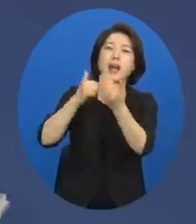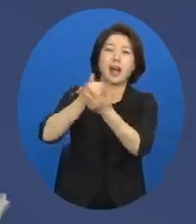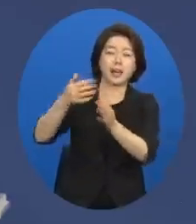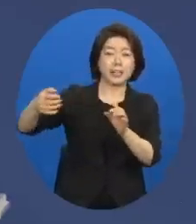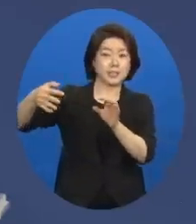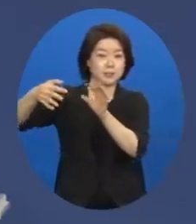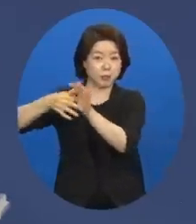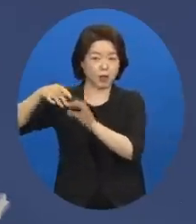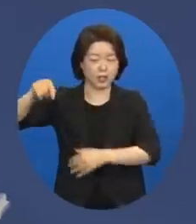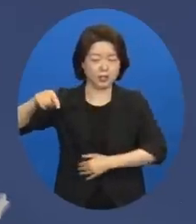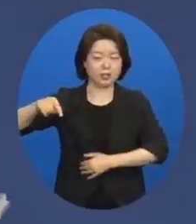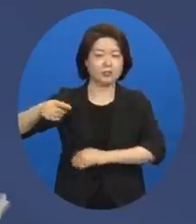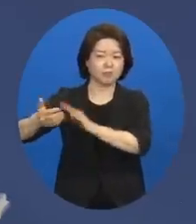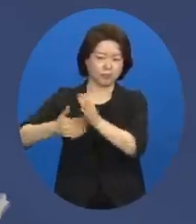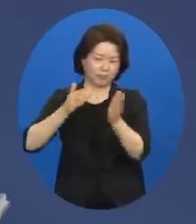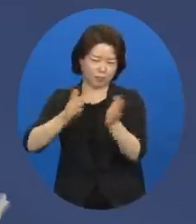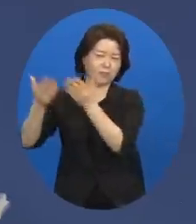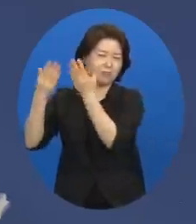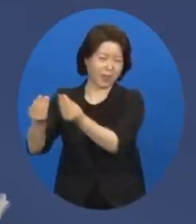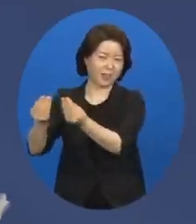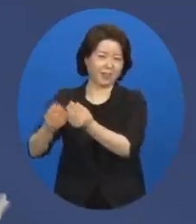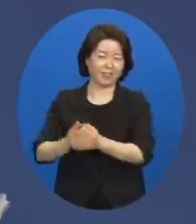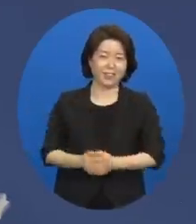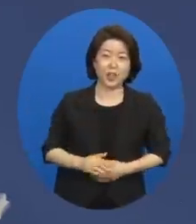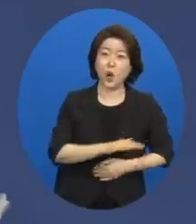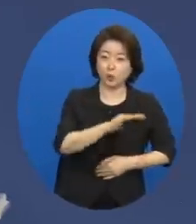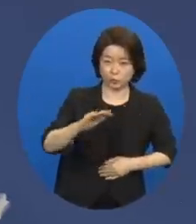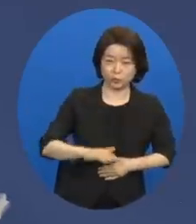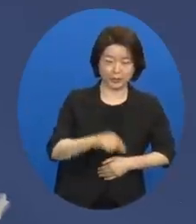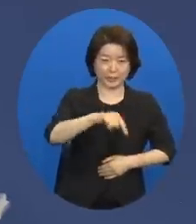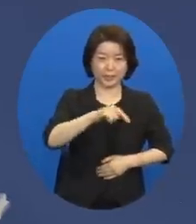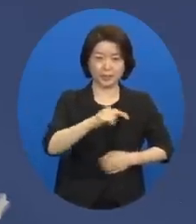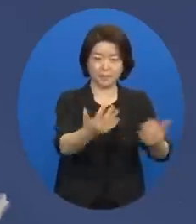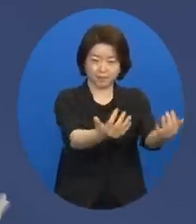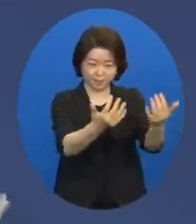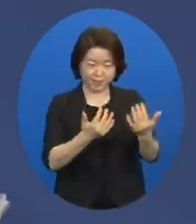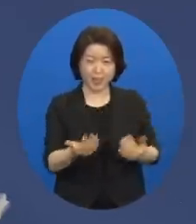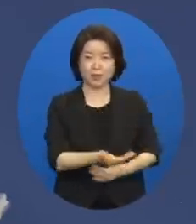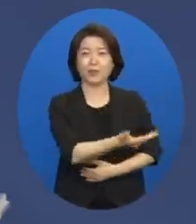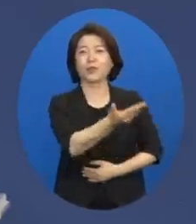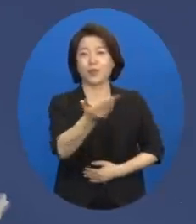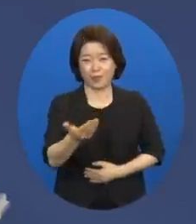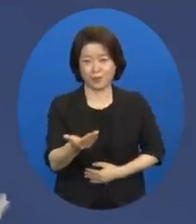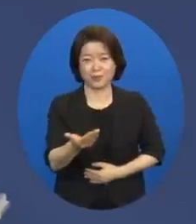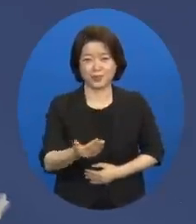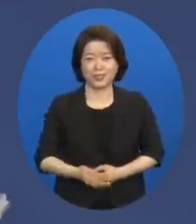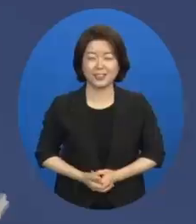이미 준비가 됐습니다. 그러니까 이제 여기 같이 참여하신 분들 가운데